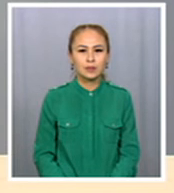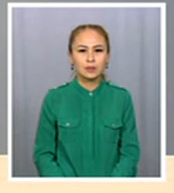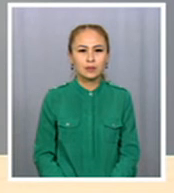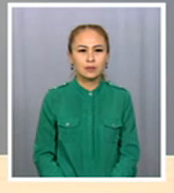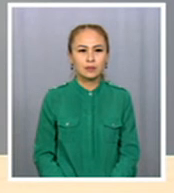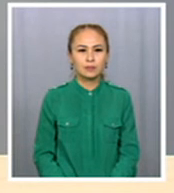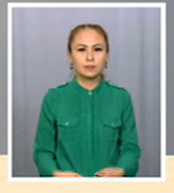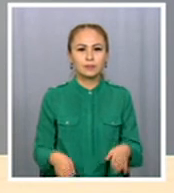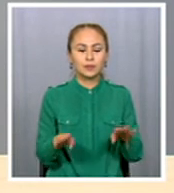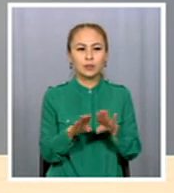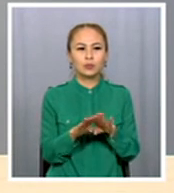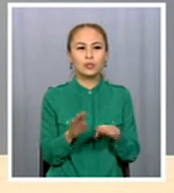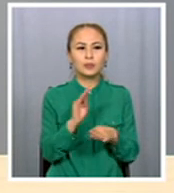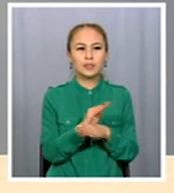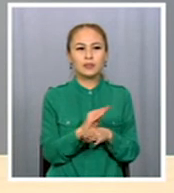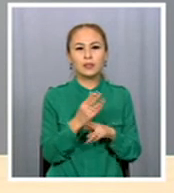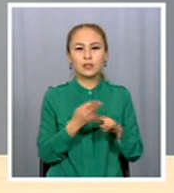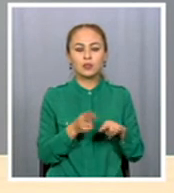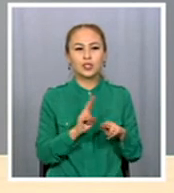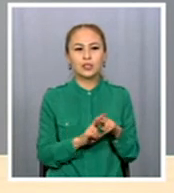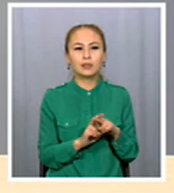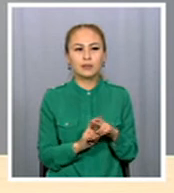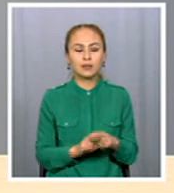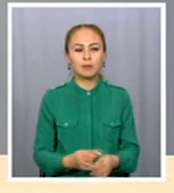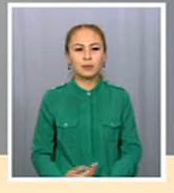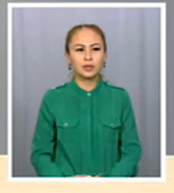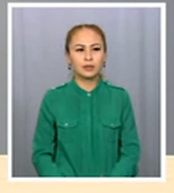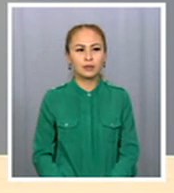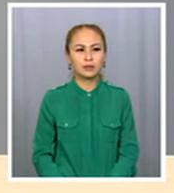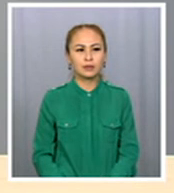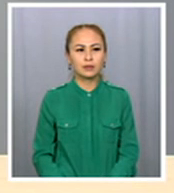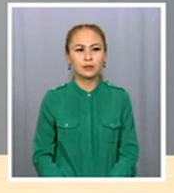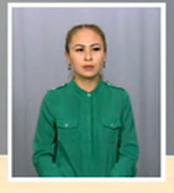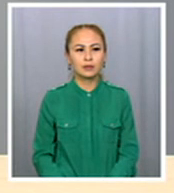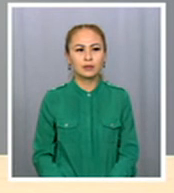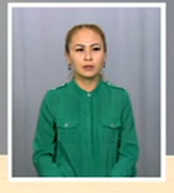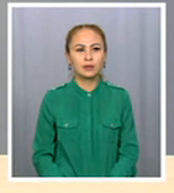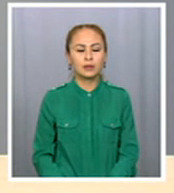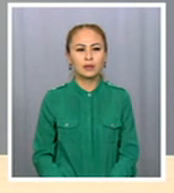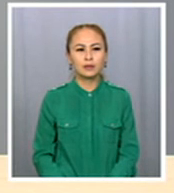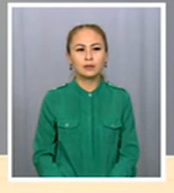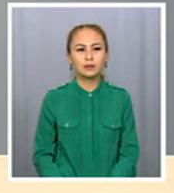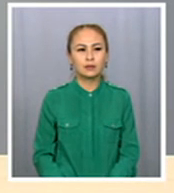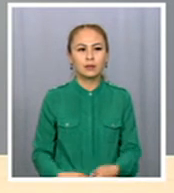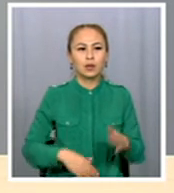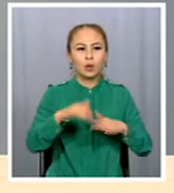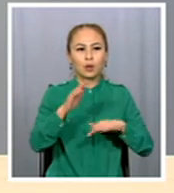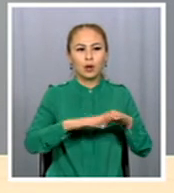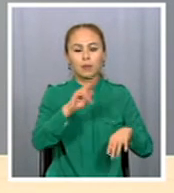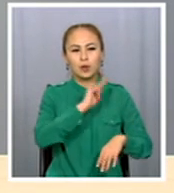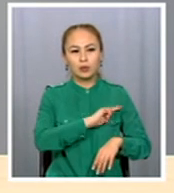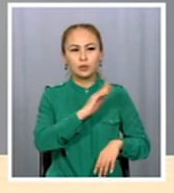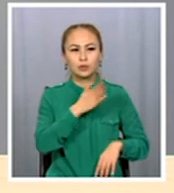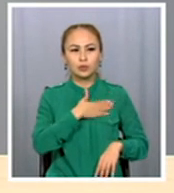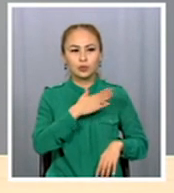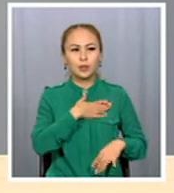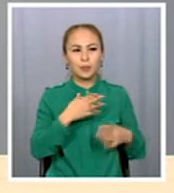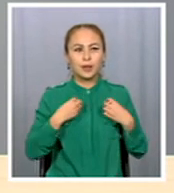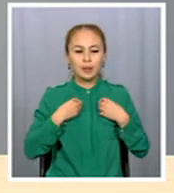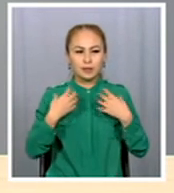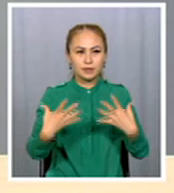Давайте проверим, как вы справились с этим заданием. Первая пословица – «Рукам работа, душе